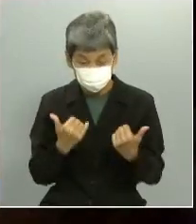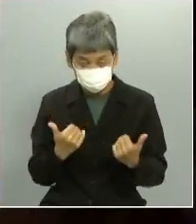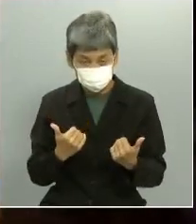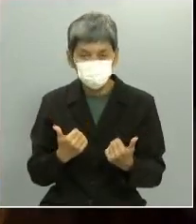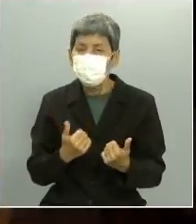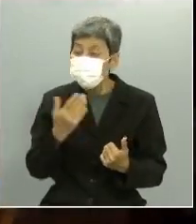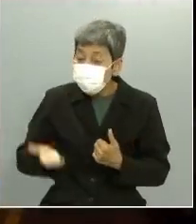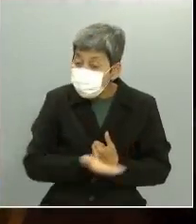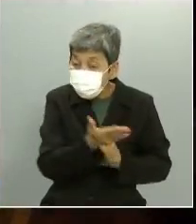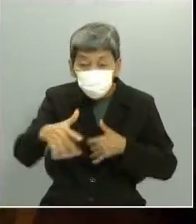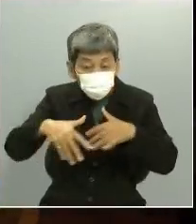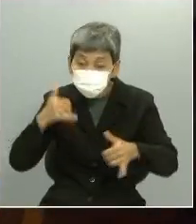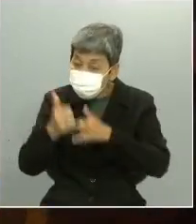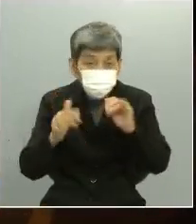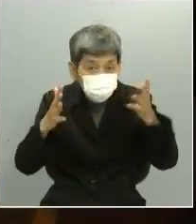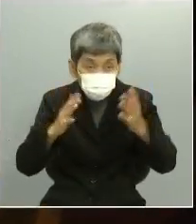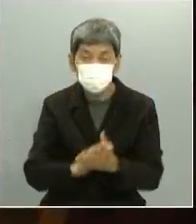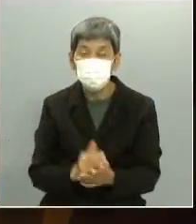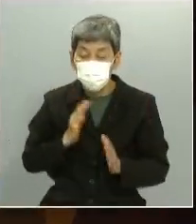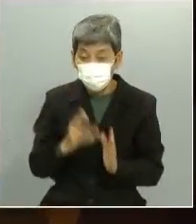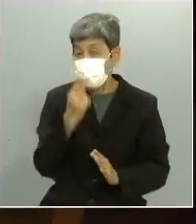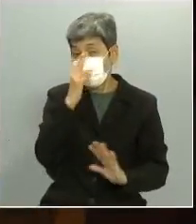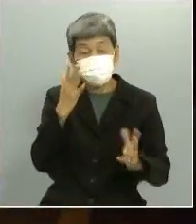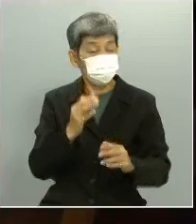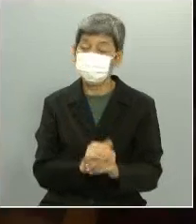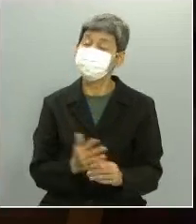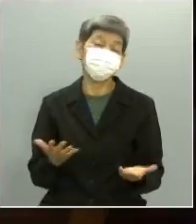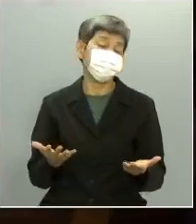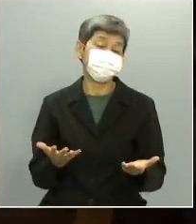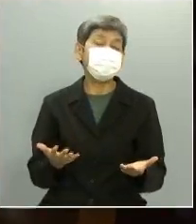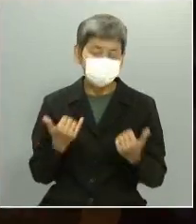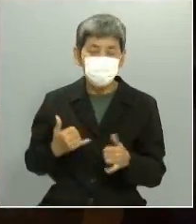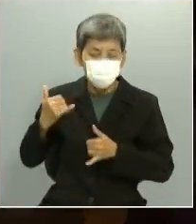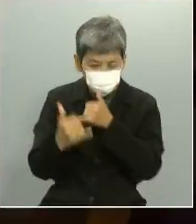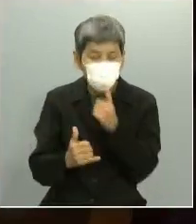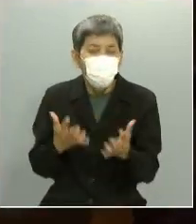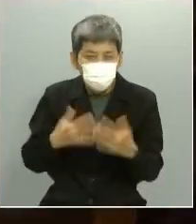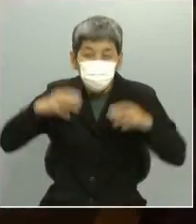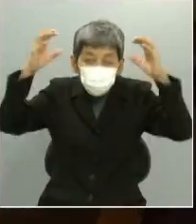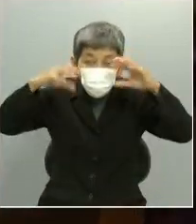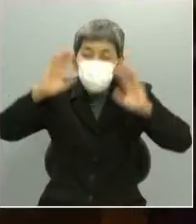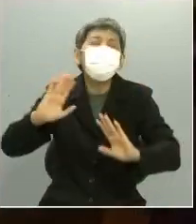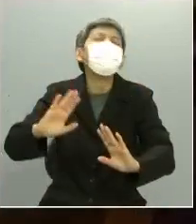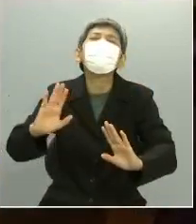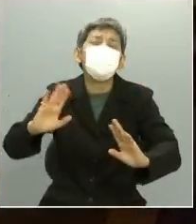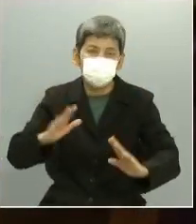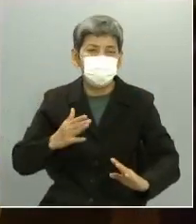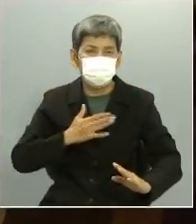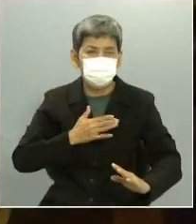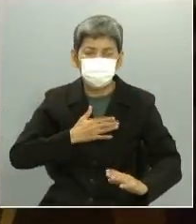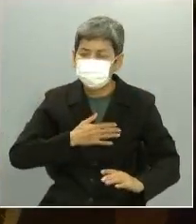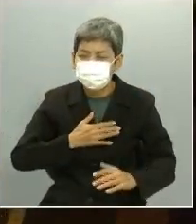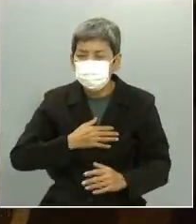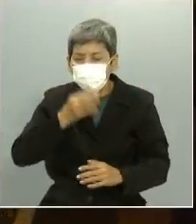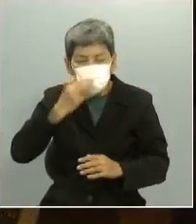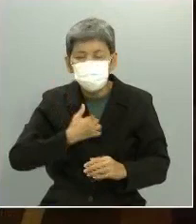ำเร็จถ้าไม่มีพวกเราถ้าไม่มีคนดูก็ไม่มีความหมายก็มากันเยอะๆฝนไม่ต้องกลัวหรอกเราไม่ใช่น้ำตาลเรา